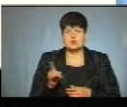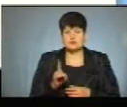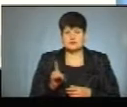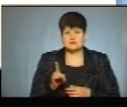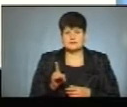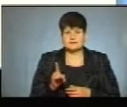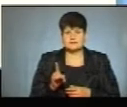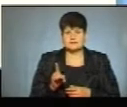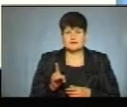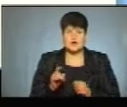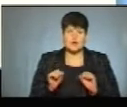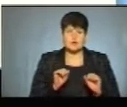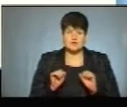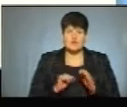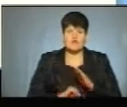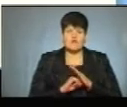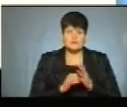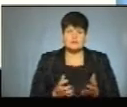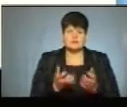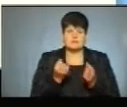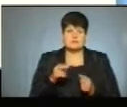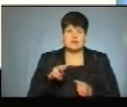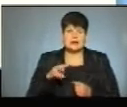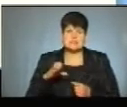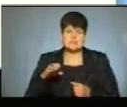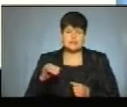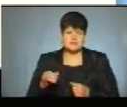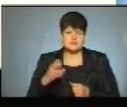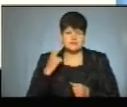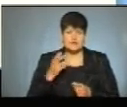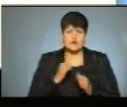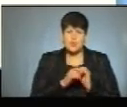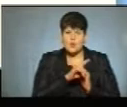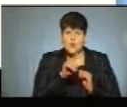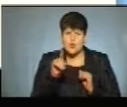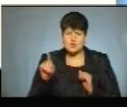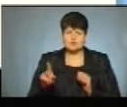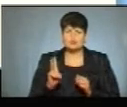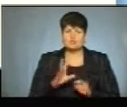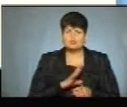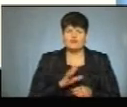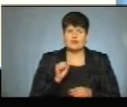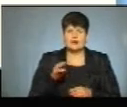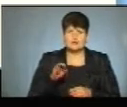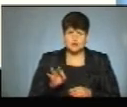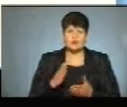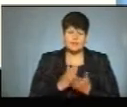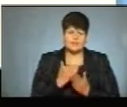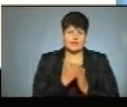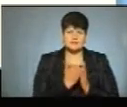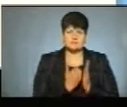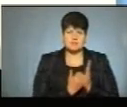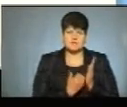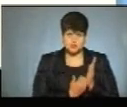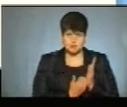якраз координував фонд підтримки пластунівського Києва. Фактично кожного пластуна, який був в АТО, є на списку. Тобто це